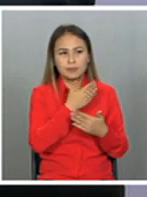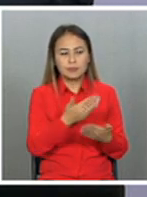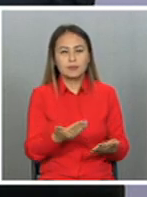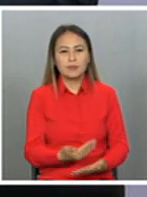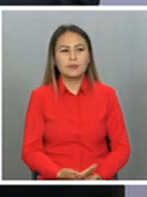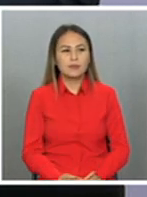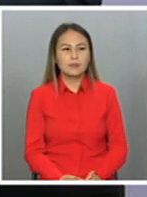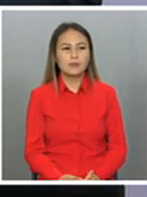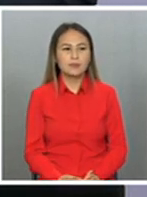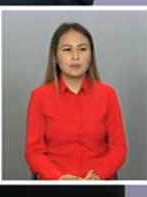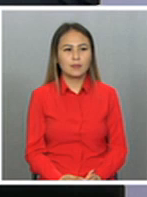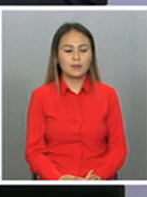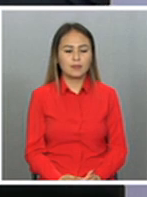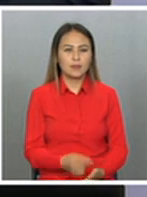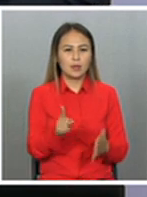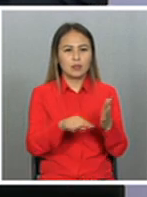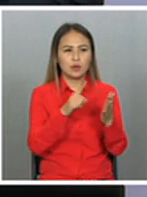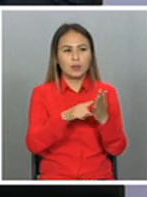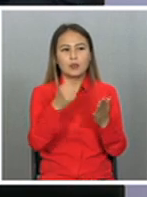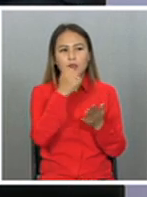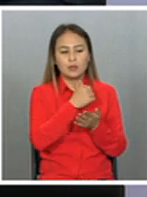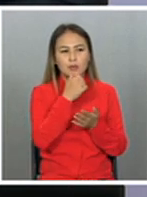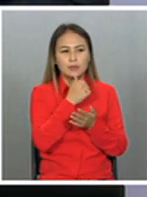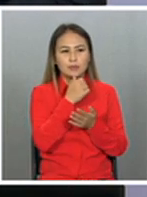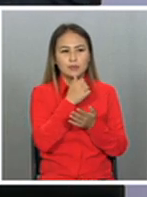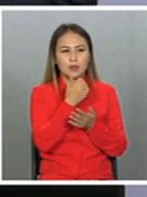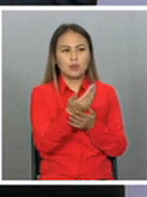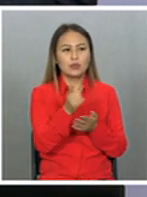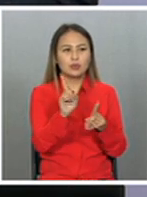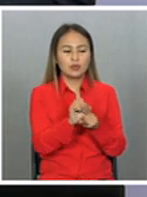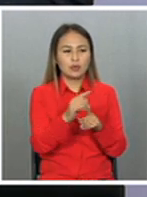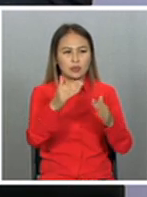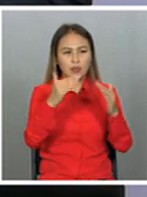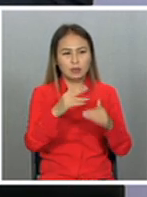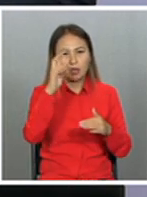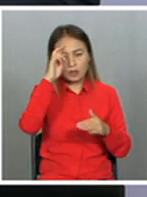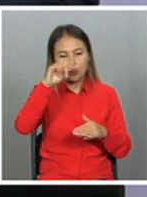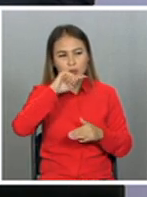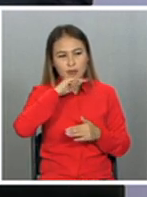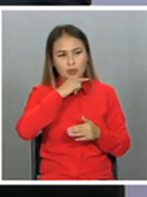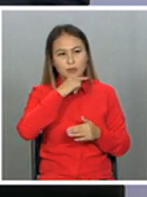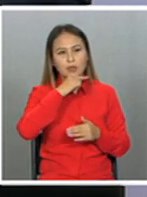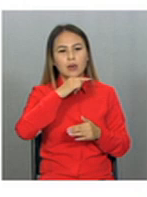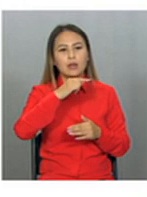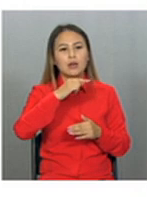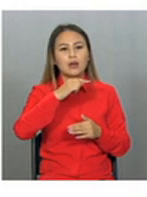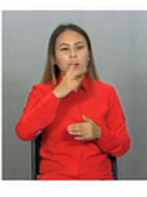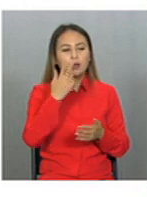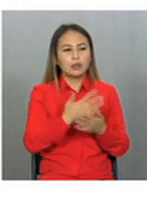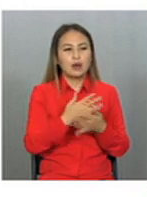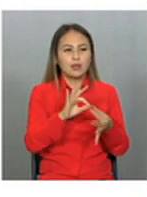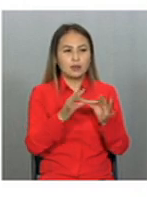кестедегі сұрақтарға жауап беріп көрейік. Ол үшін төмендегі елдердің экономикалық даму деңгейлерін